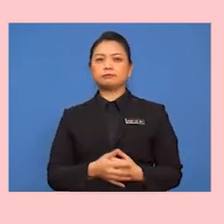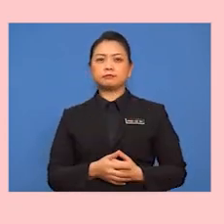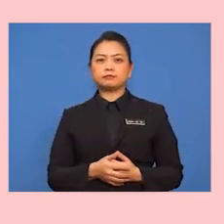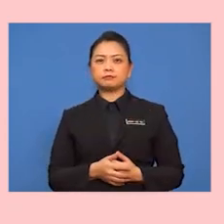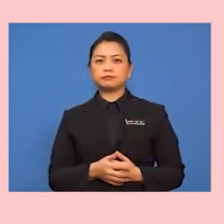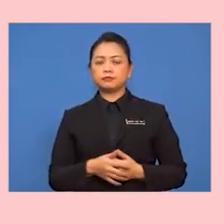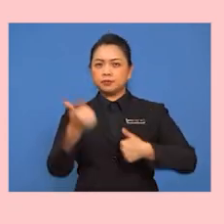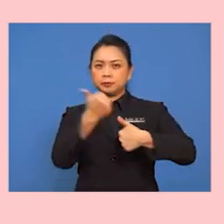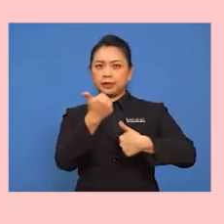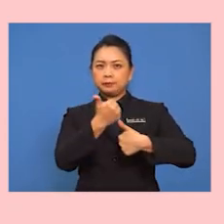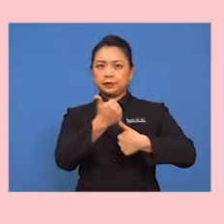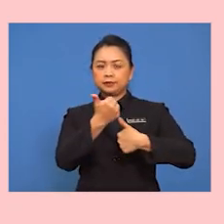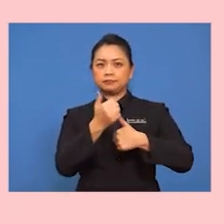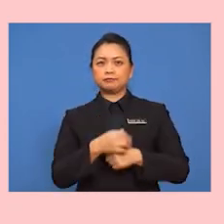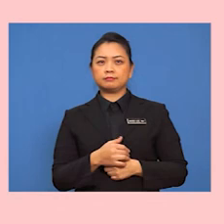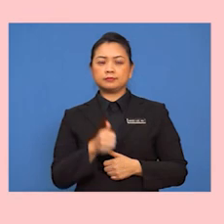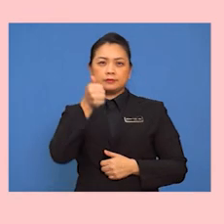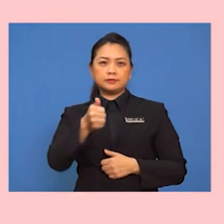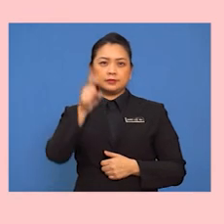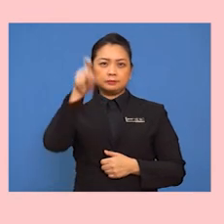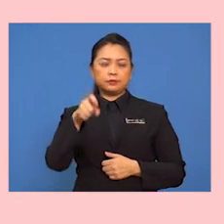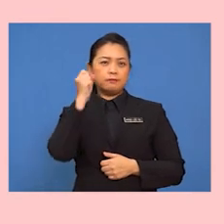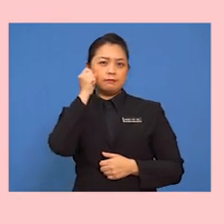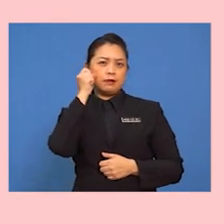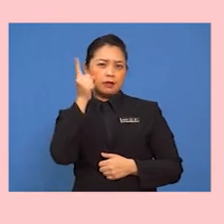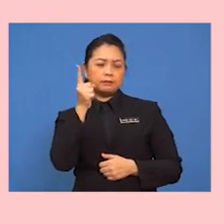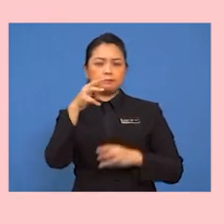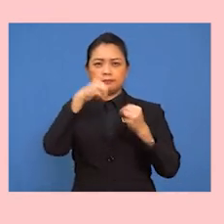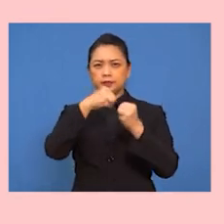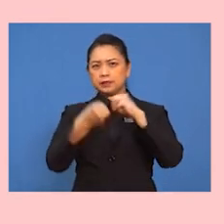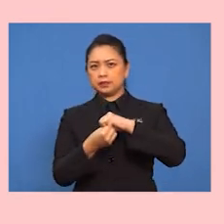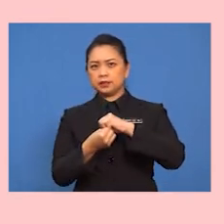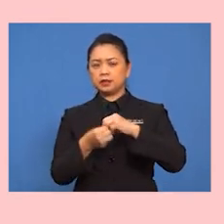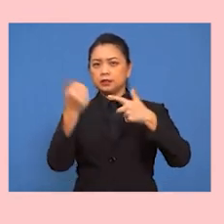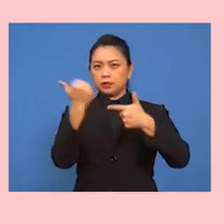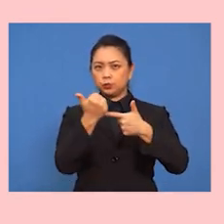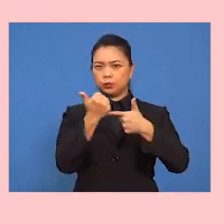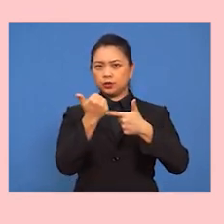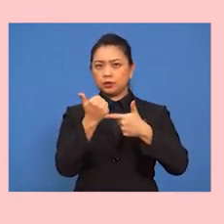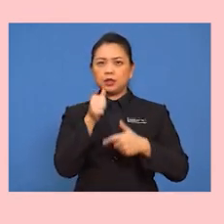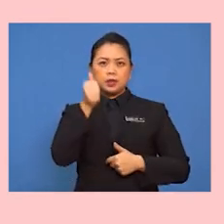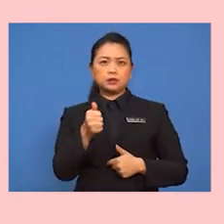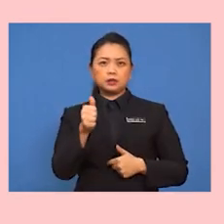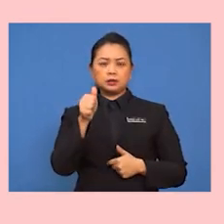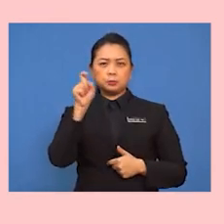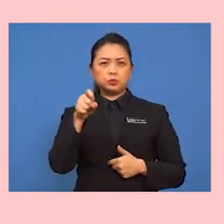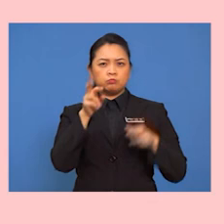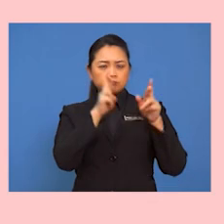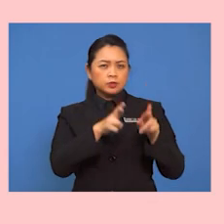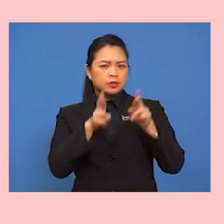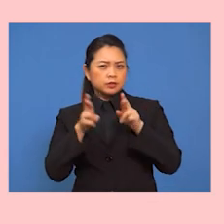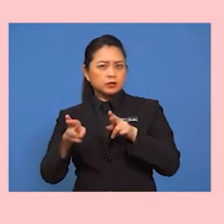Pertama, anda perlu memahami masalah Kedua, anda perlu